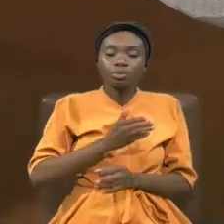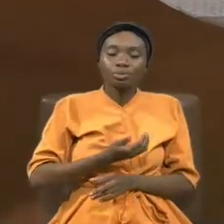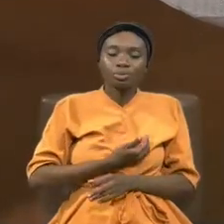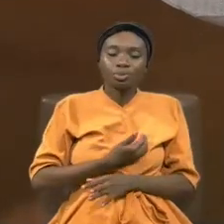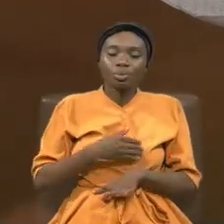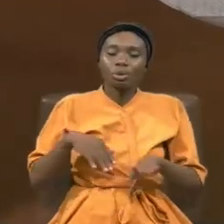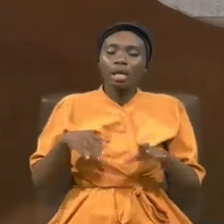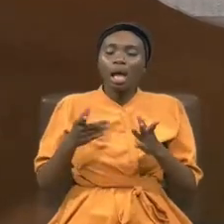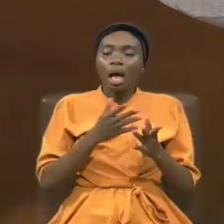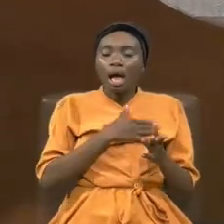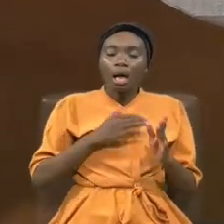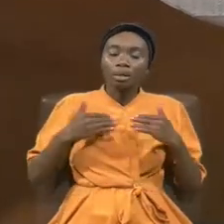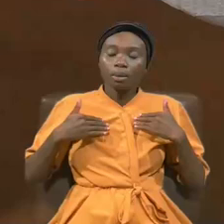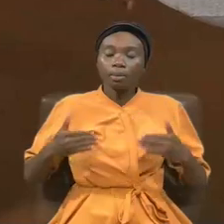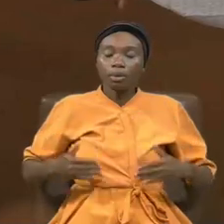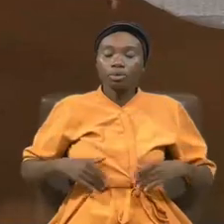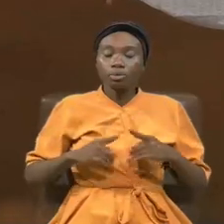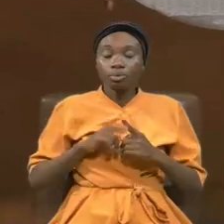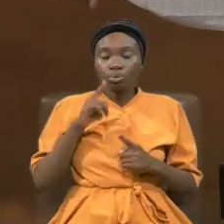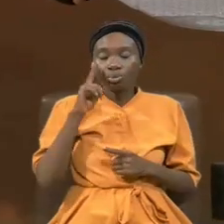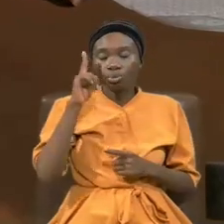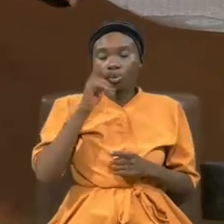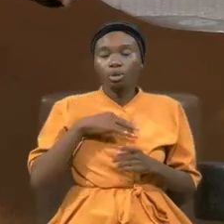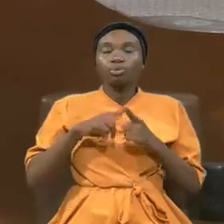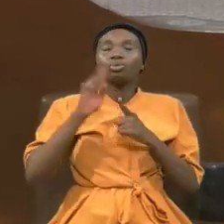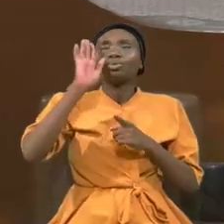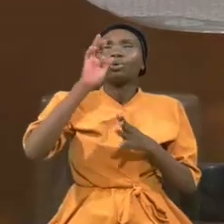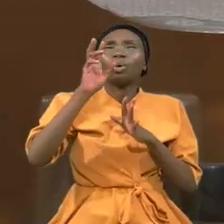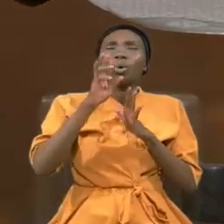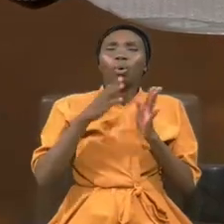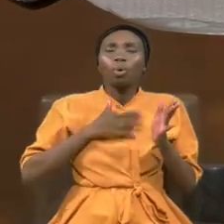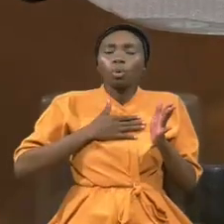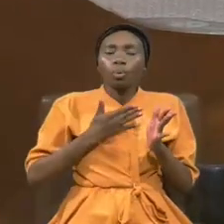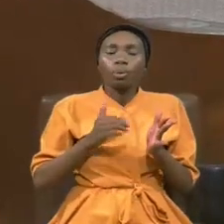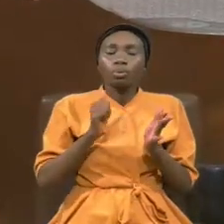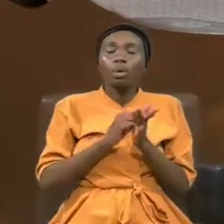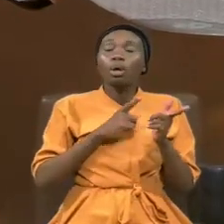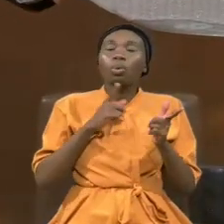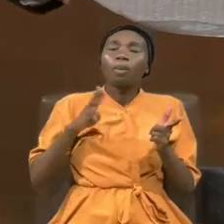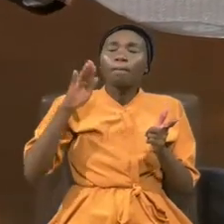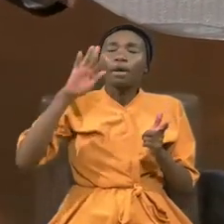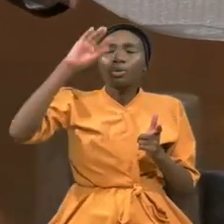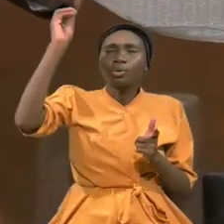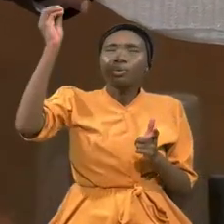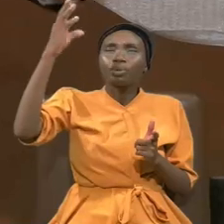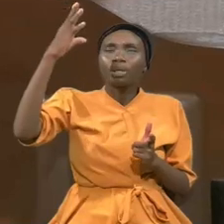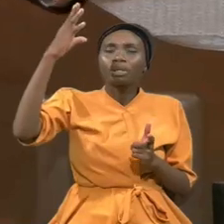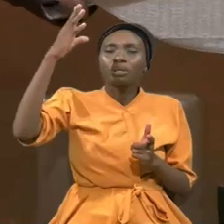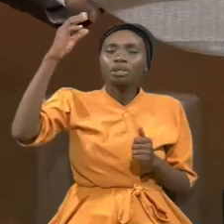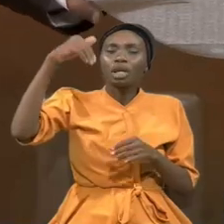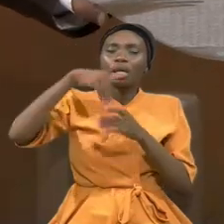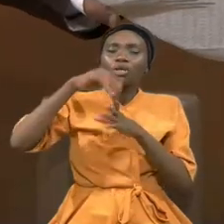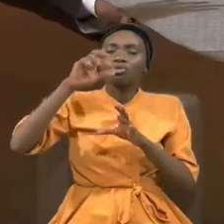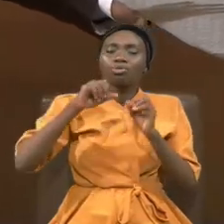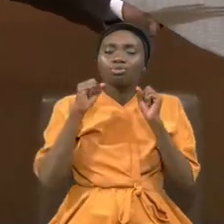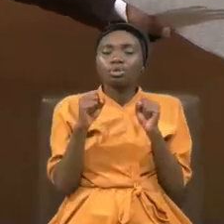notre esprit, même notre corps à toi. Et à ta volonté, Seigneur, que par ta grâce, par